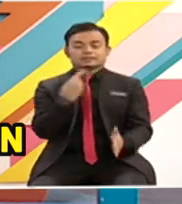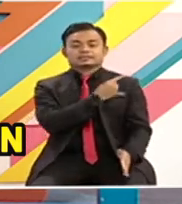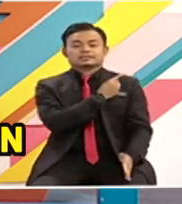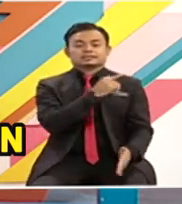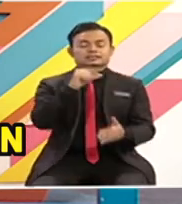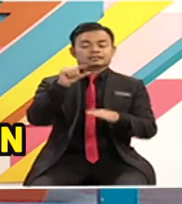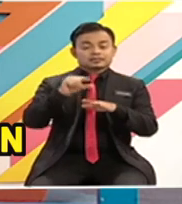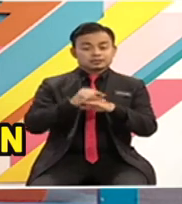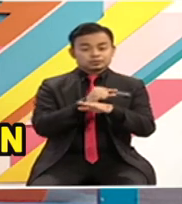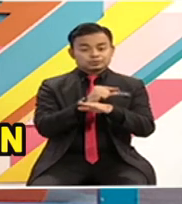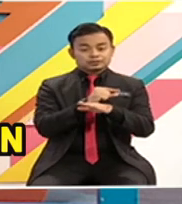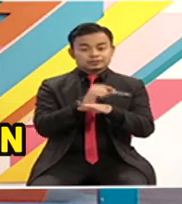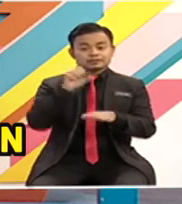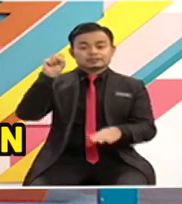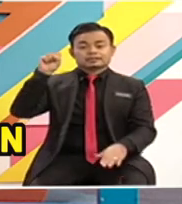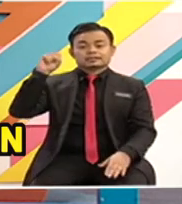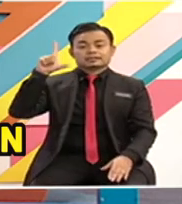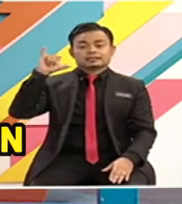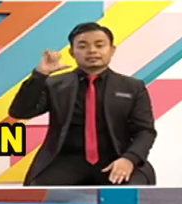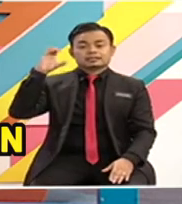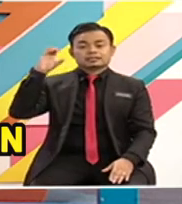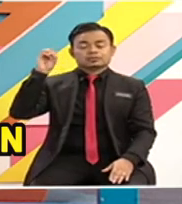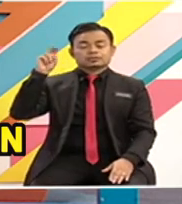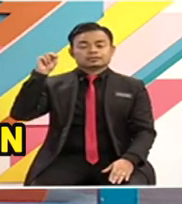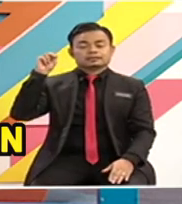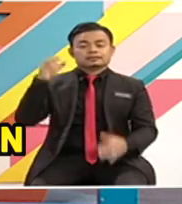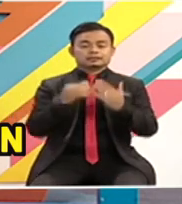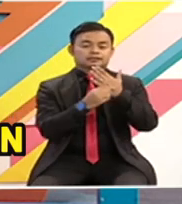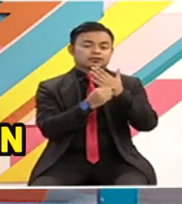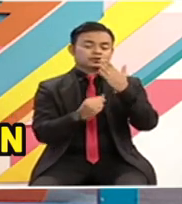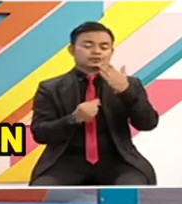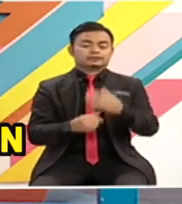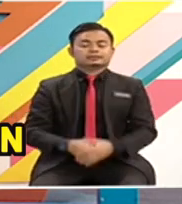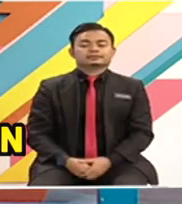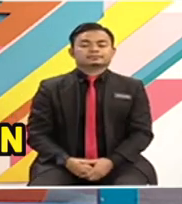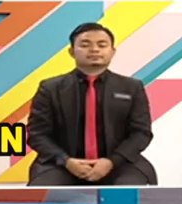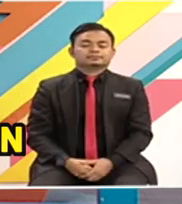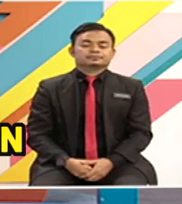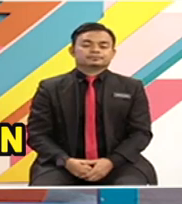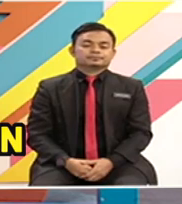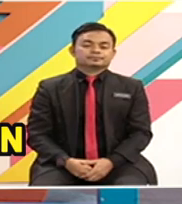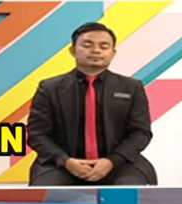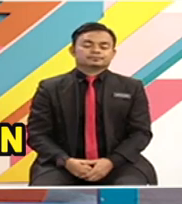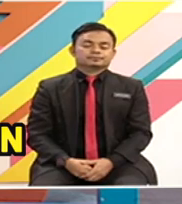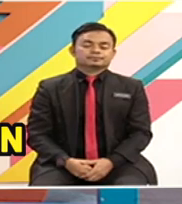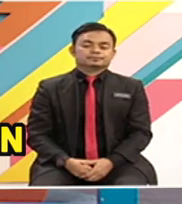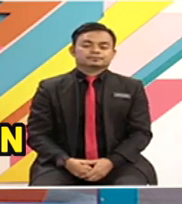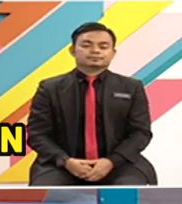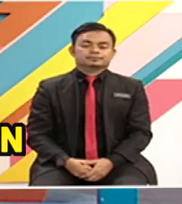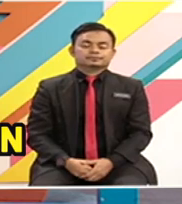kayaknya buruk yang segudang sediakan ini ya oke Oray kita ambil silikon minyak silikon